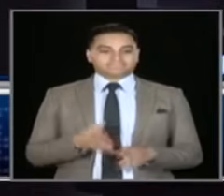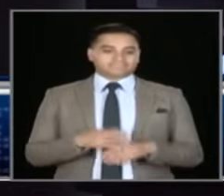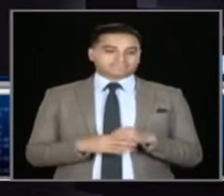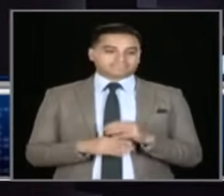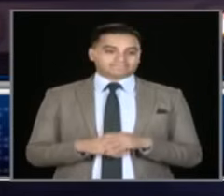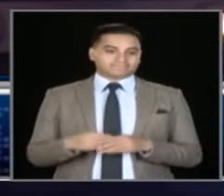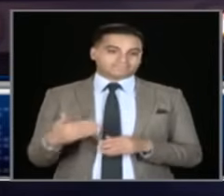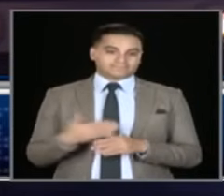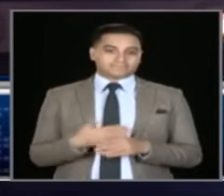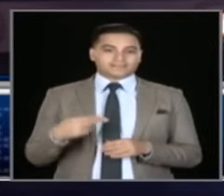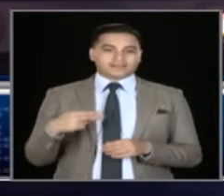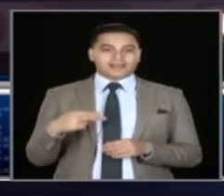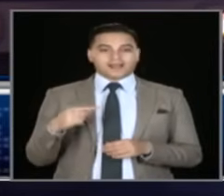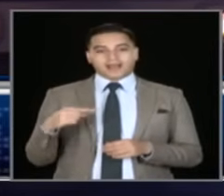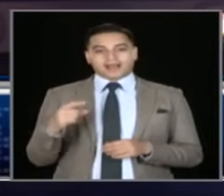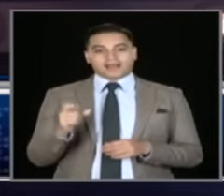يا سلام،